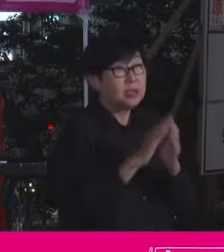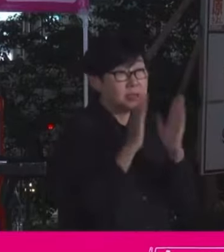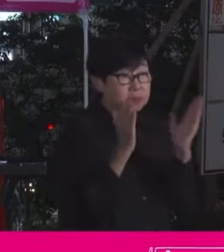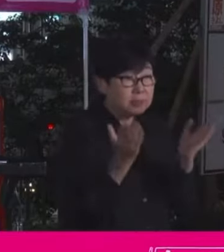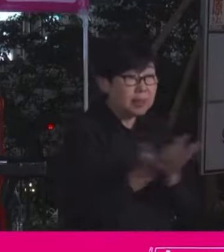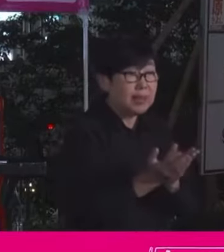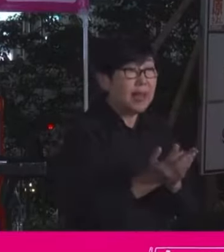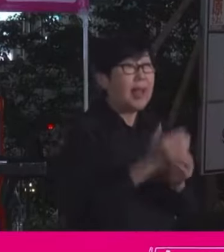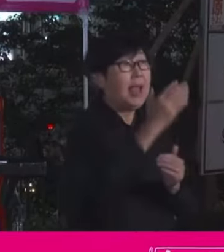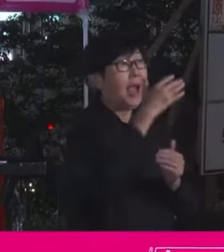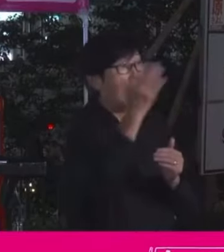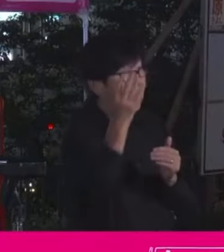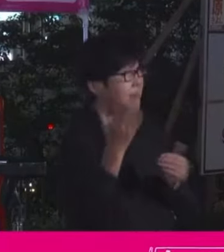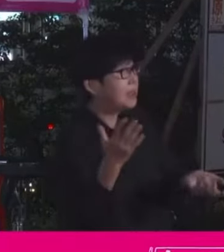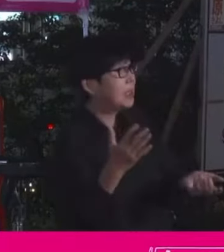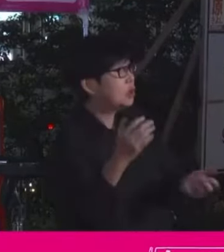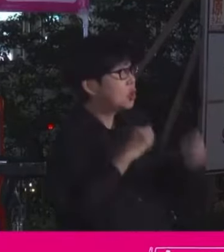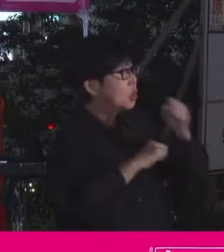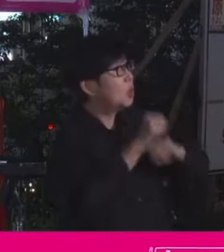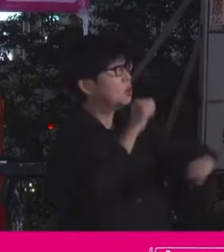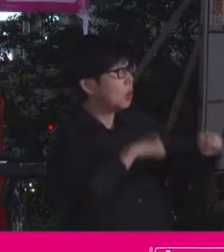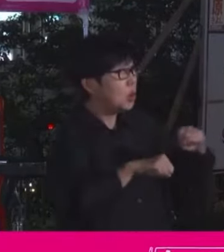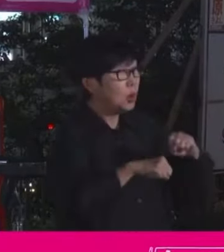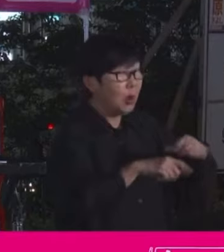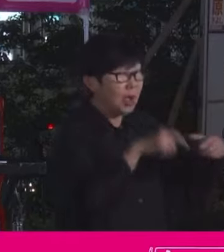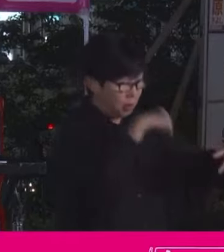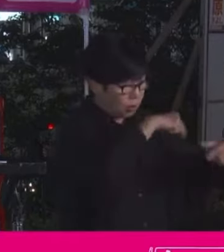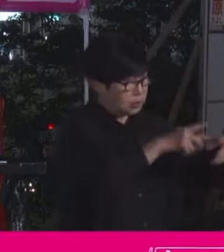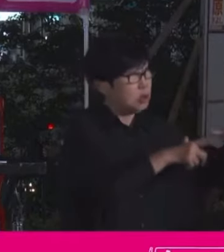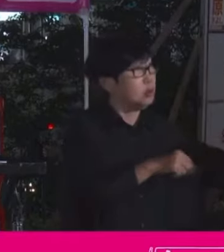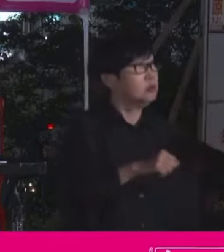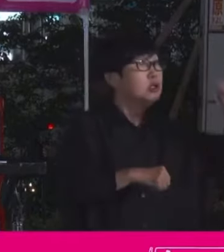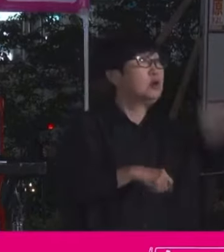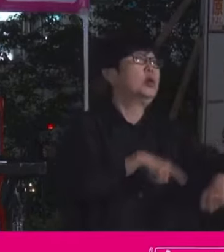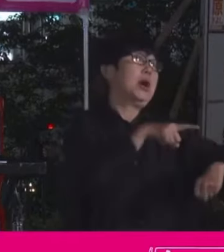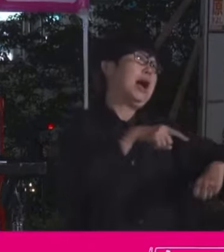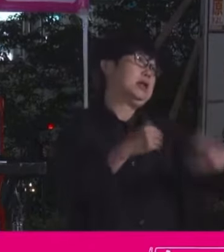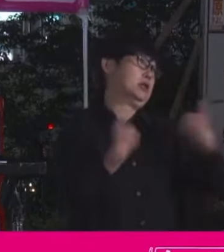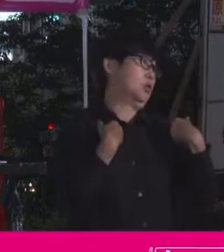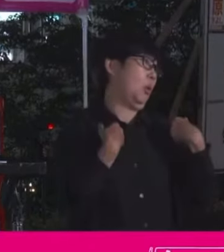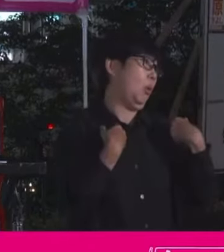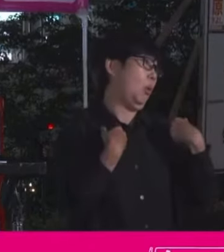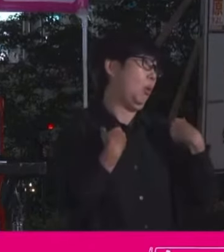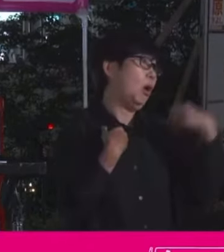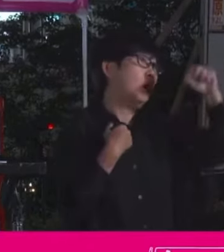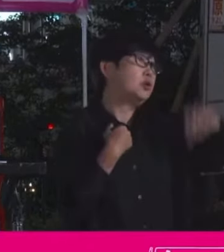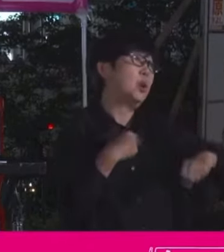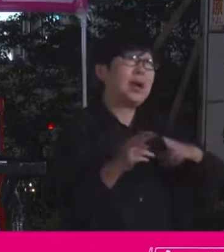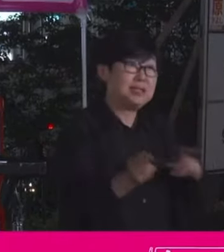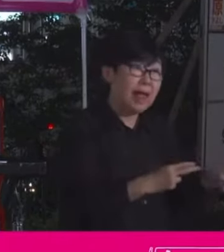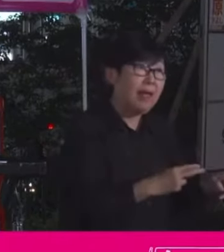行動は許可制なんです。その国の許可制、わかります？許可制、許可